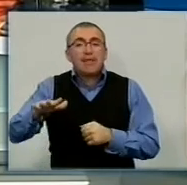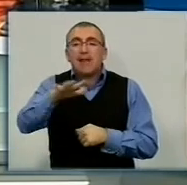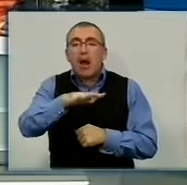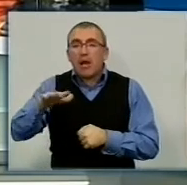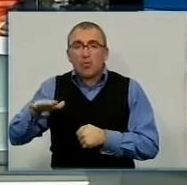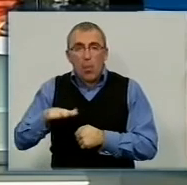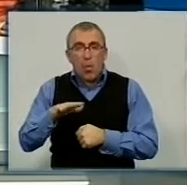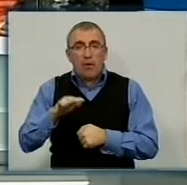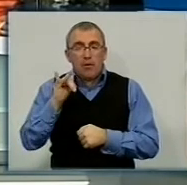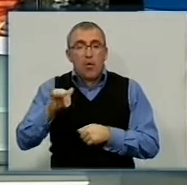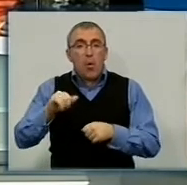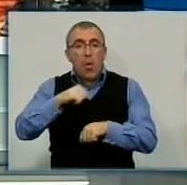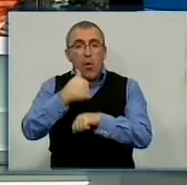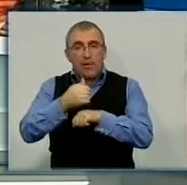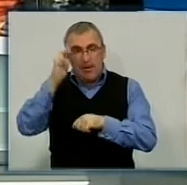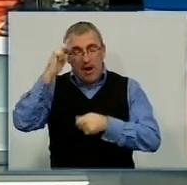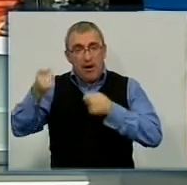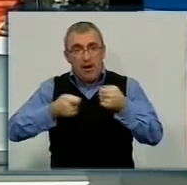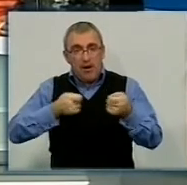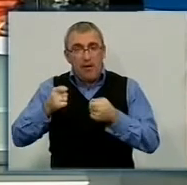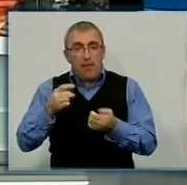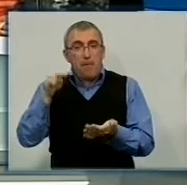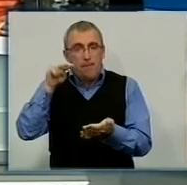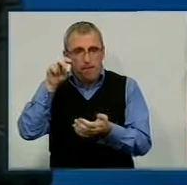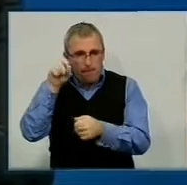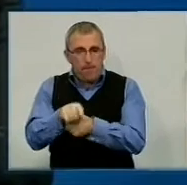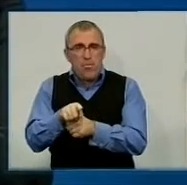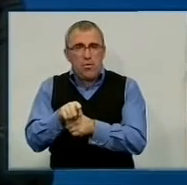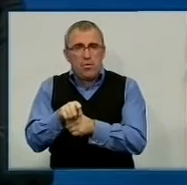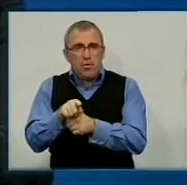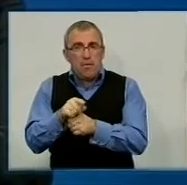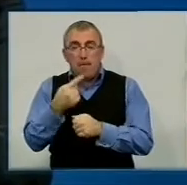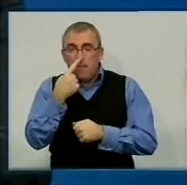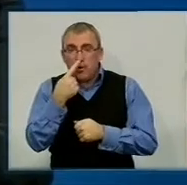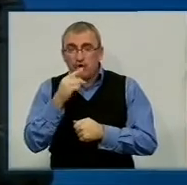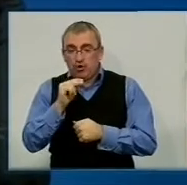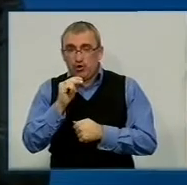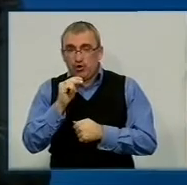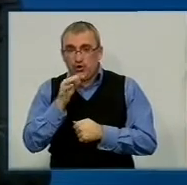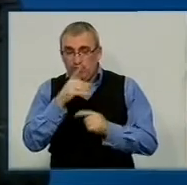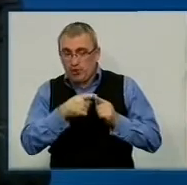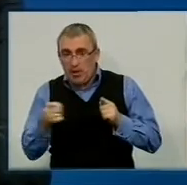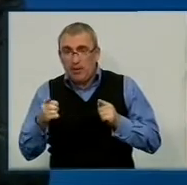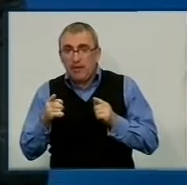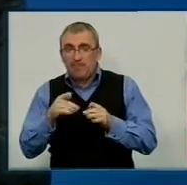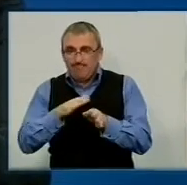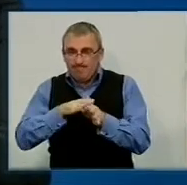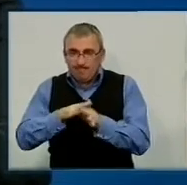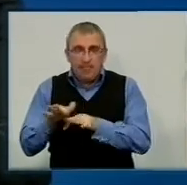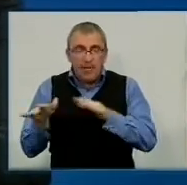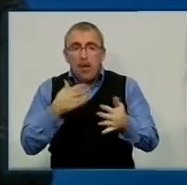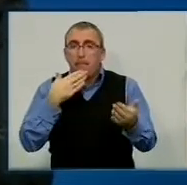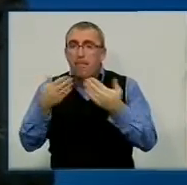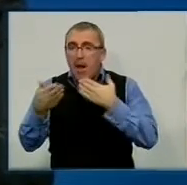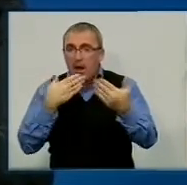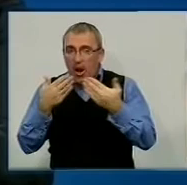домовились головою обласно державною адміністрацію поставив завдання найближчим часом ще провести певні певні заходи переговорів